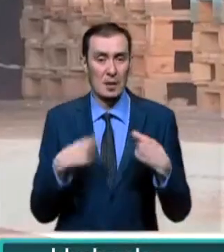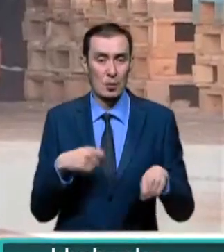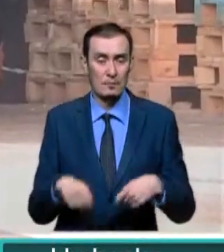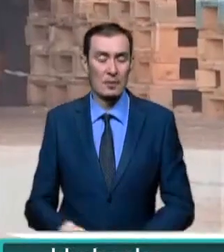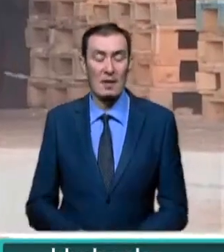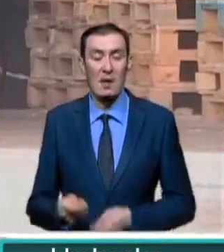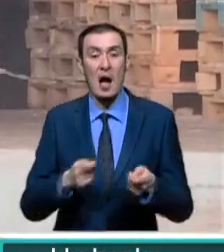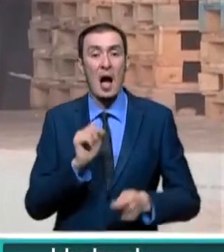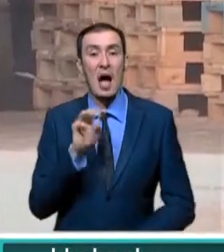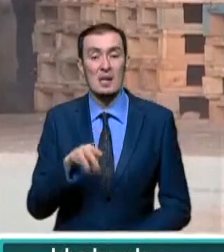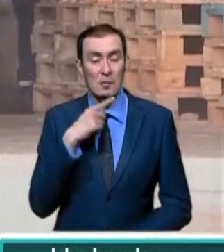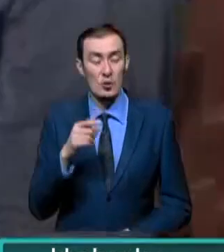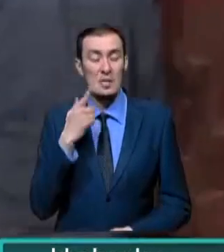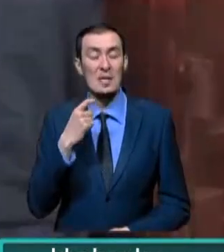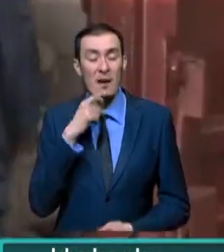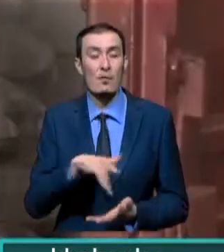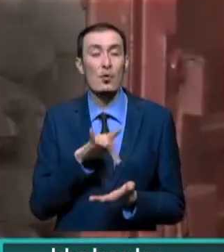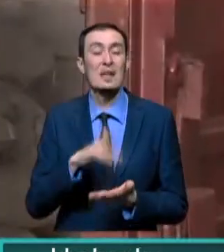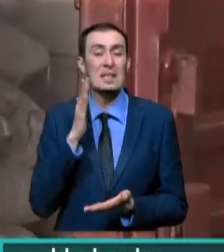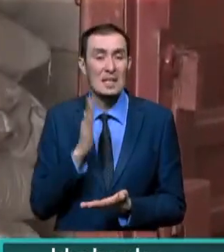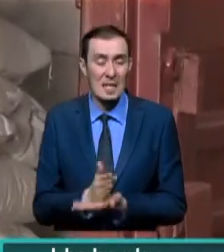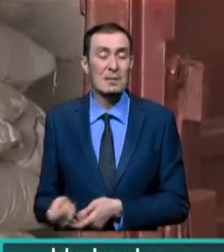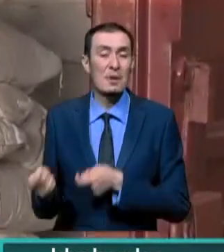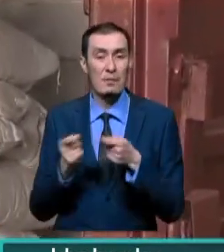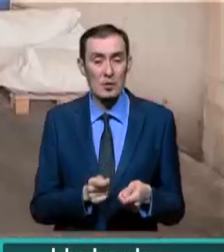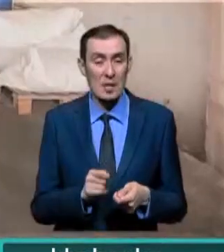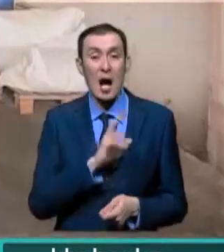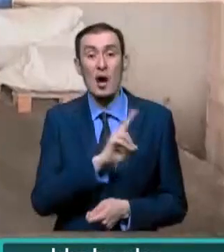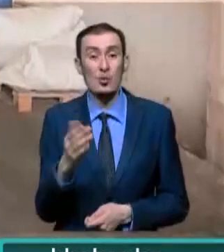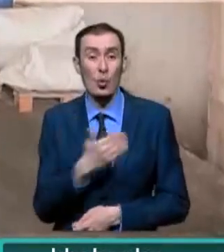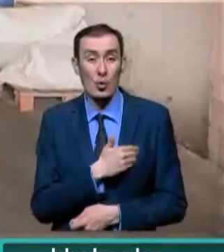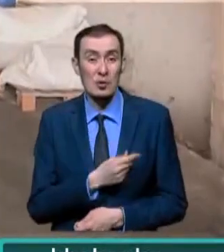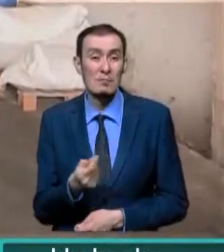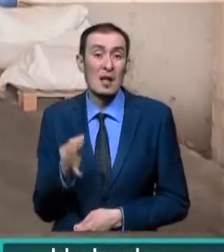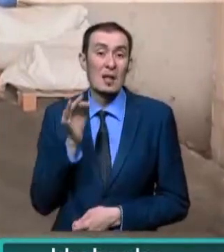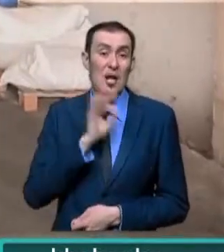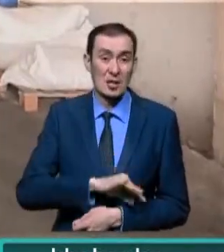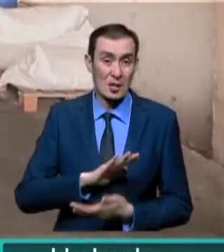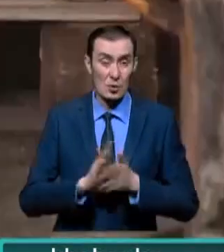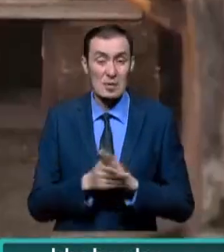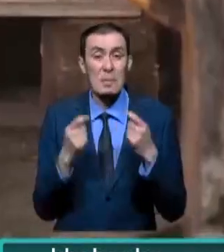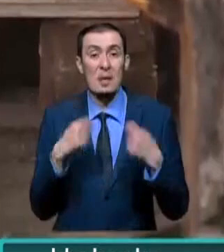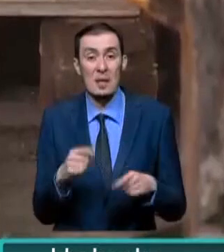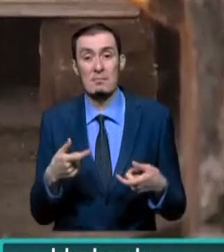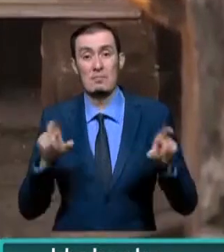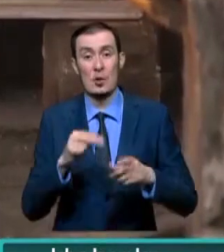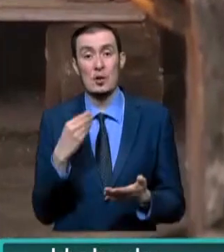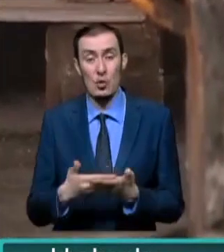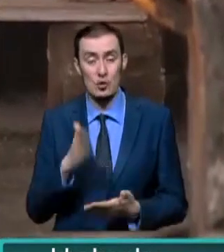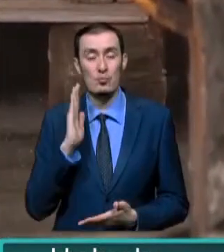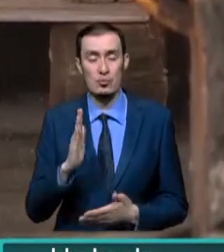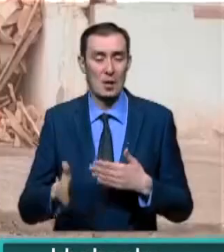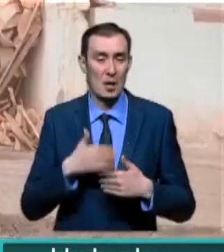В Акимате заверили, сахар в городе есть и его завозят. А тех, кто хочет нажиться на ситуации, продать товар подороже,